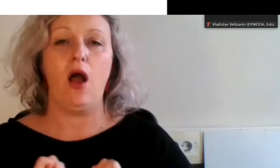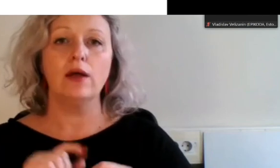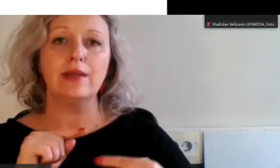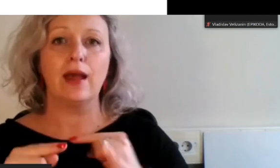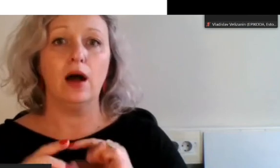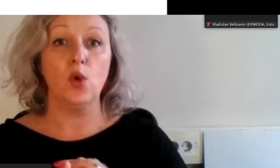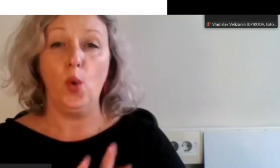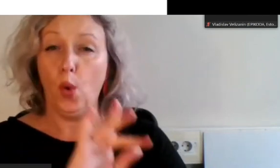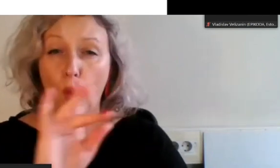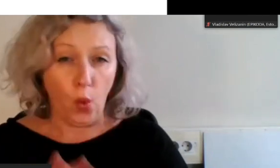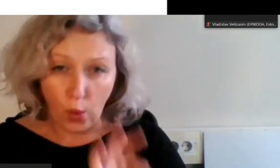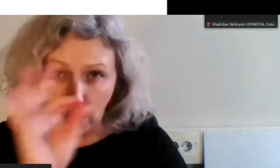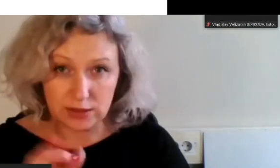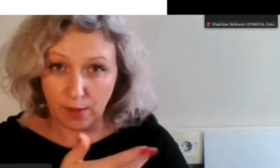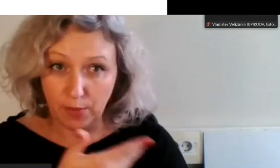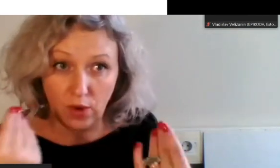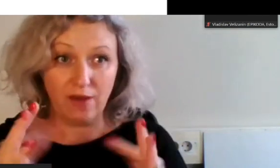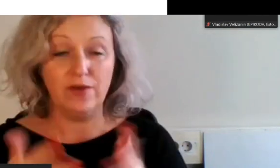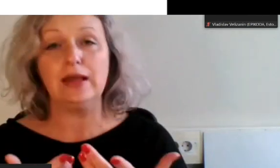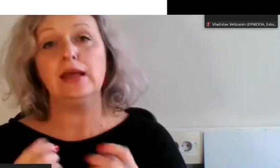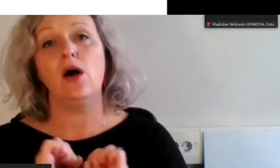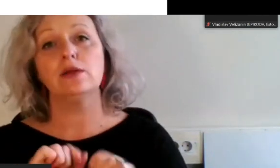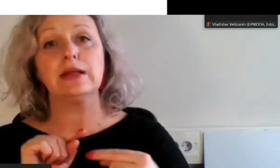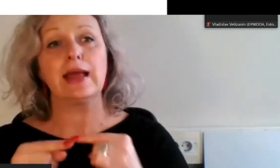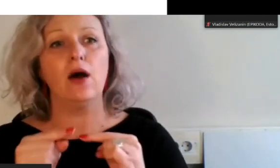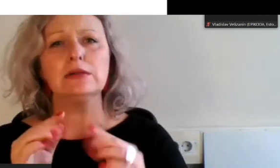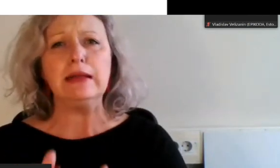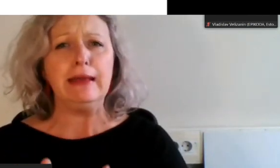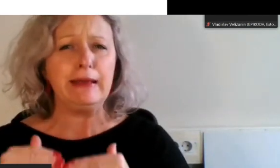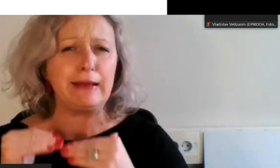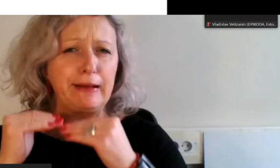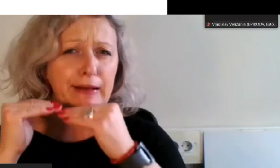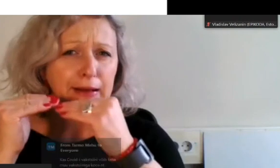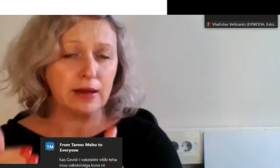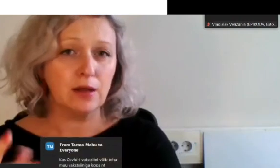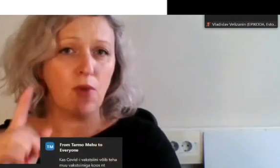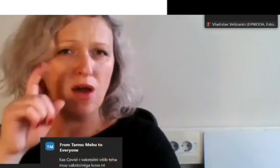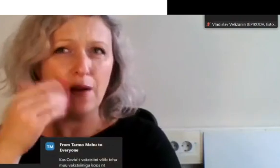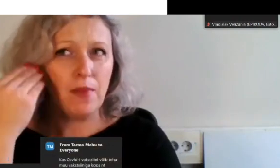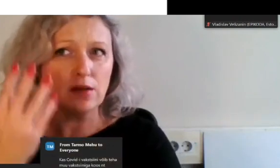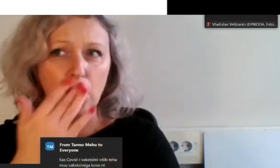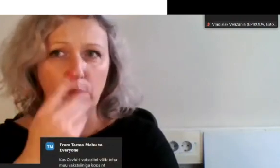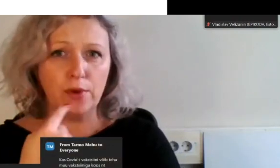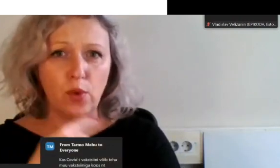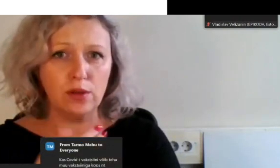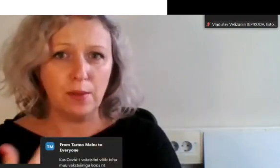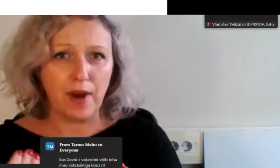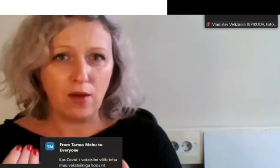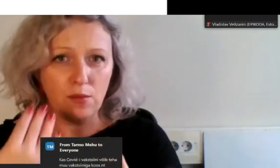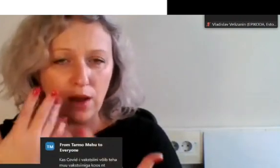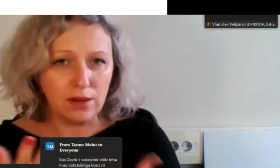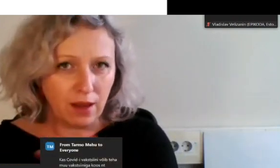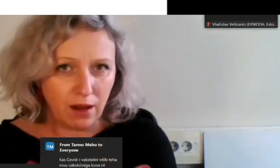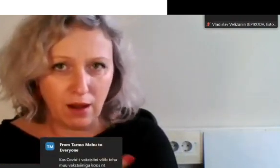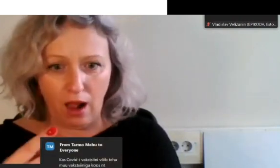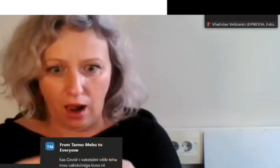Aitäh, Piret, selle väga kompaktse, selge ja ülevaatliku info eest, mis sa olid